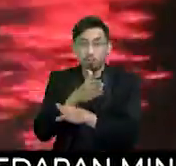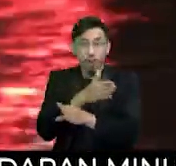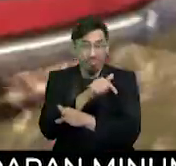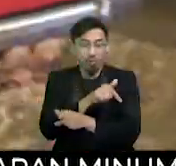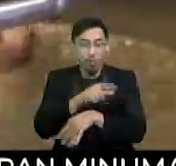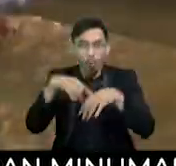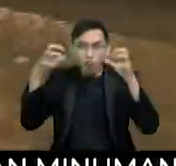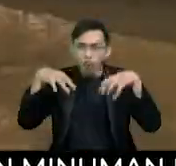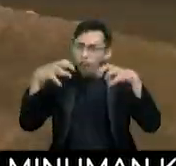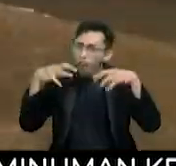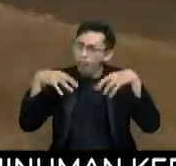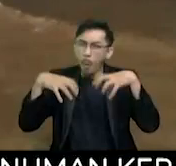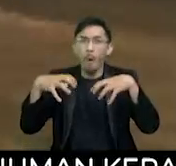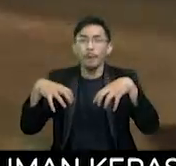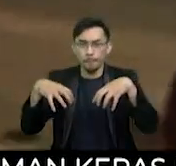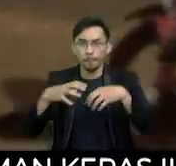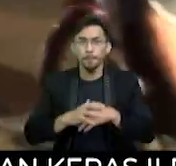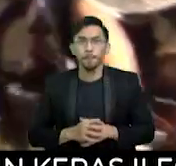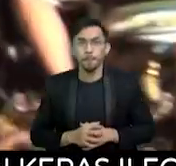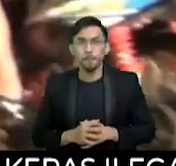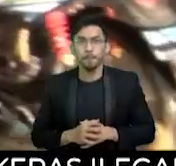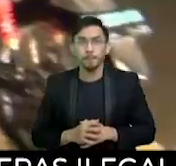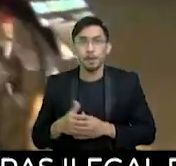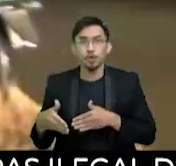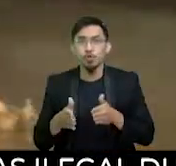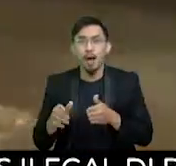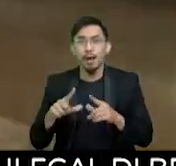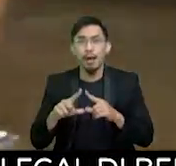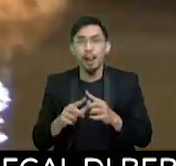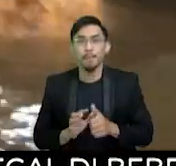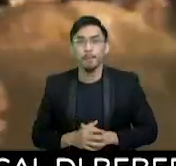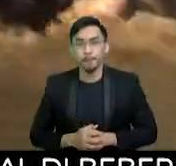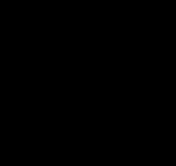Dari Kabupaten Gorontalo, Provinsi Gorontalo, Burhan Undu, iNews, melaporkan.